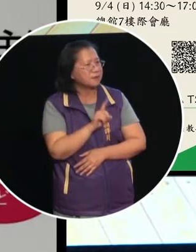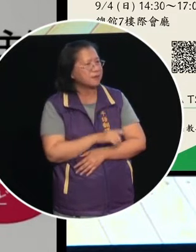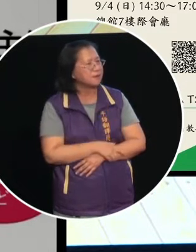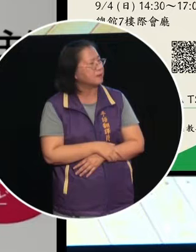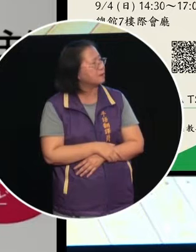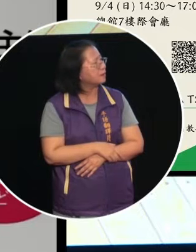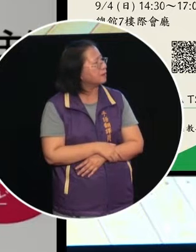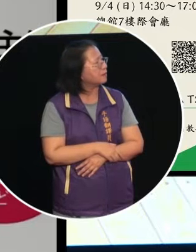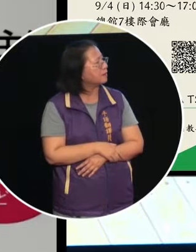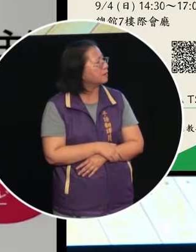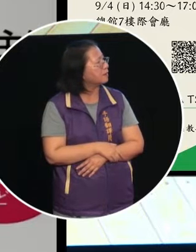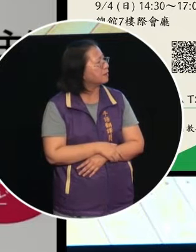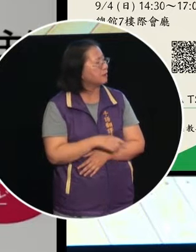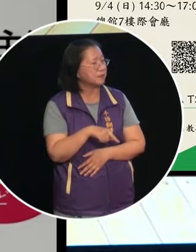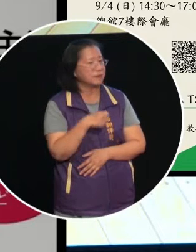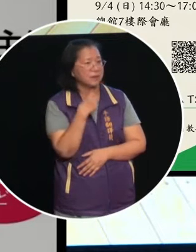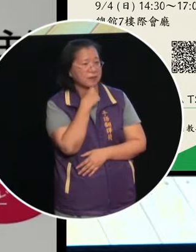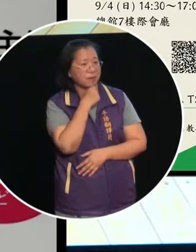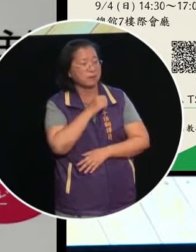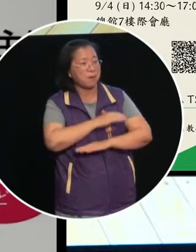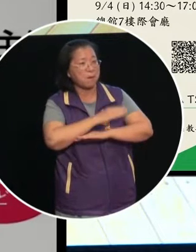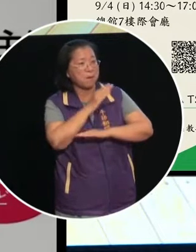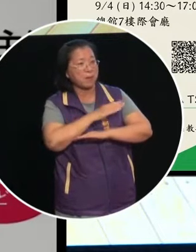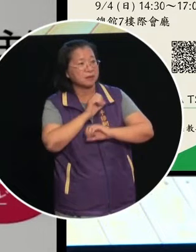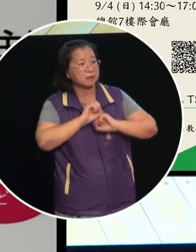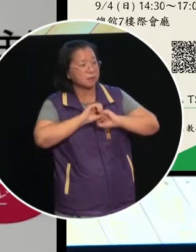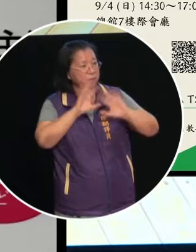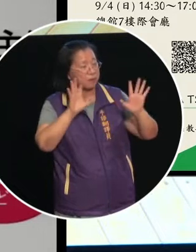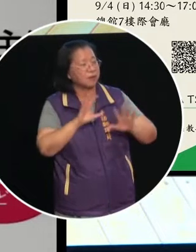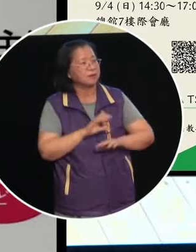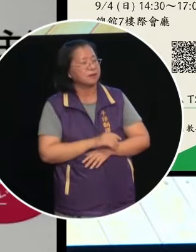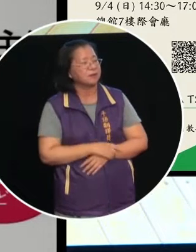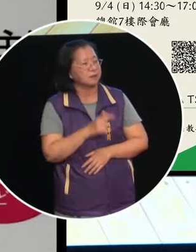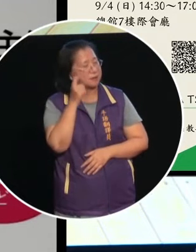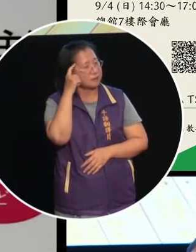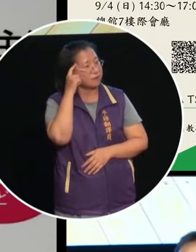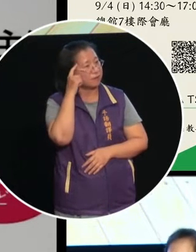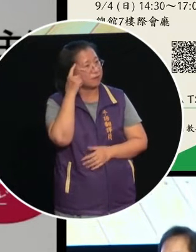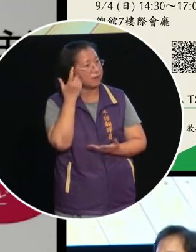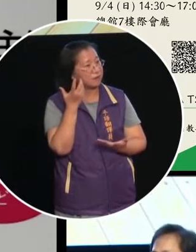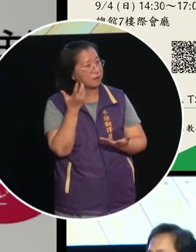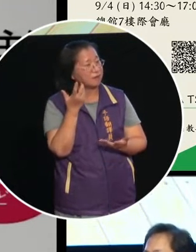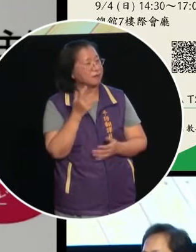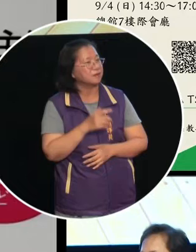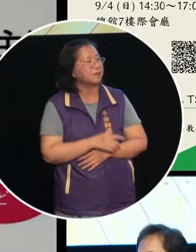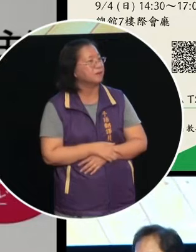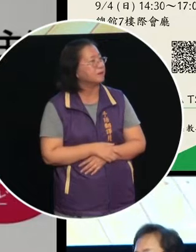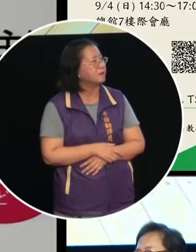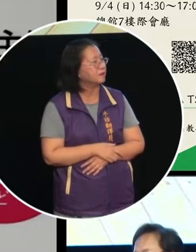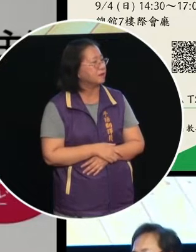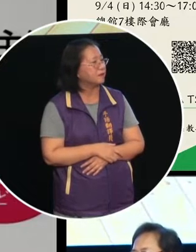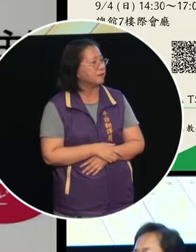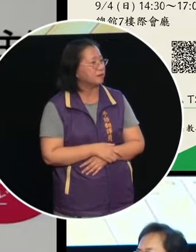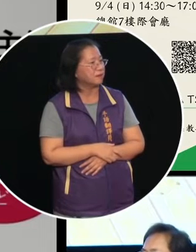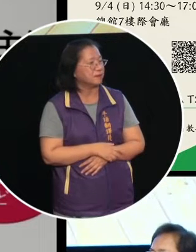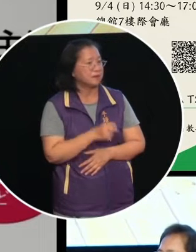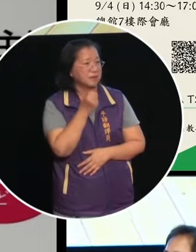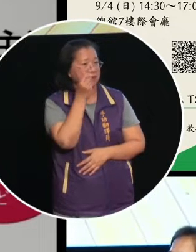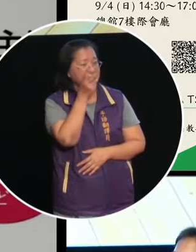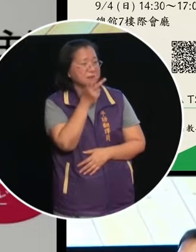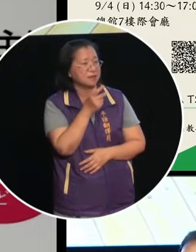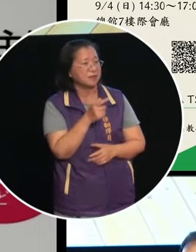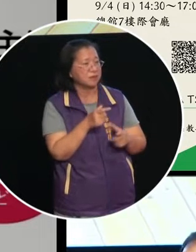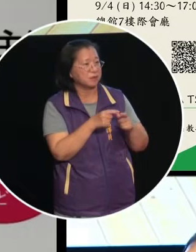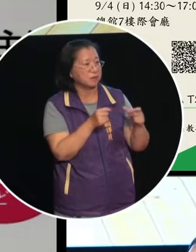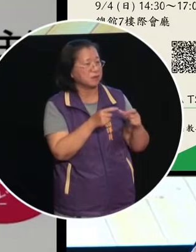而且可能在台湾的报纸报道里面是比较不容易看到。不过这三个月，两个月的日本政